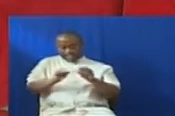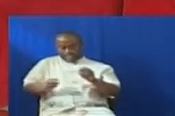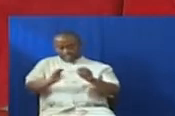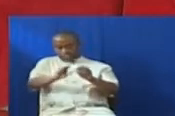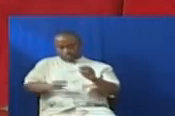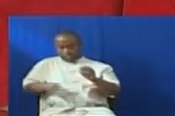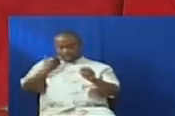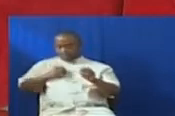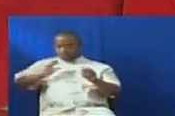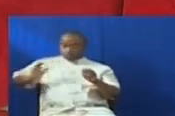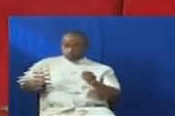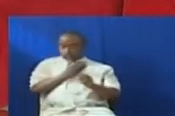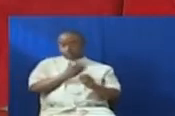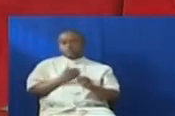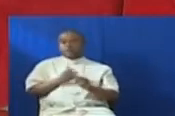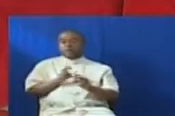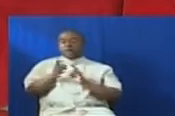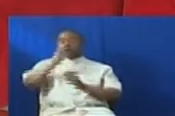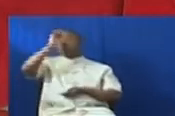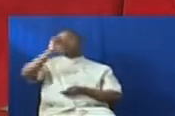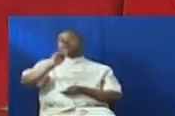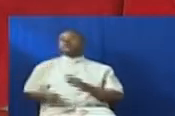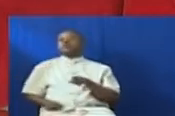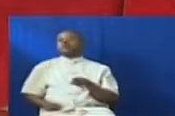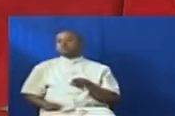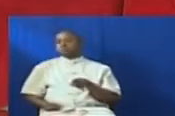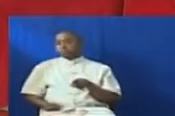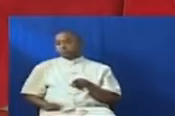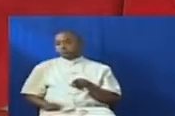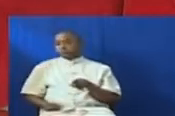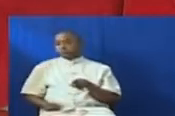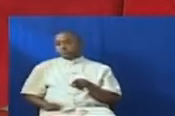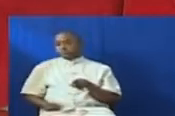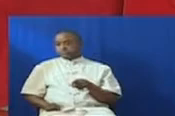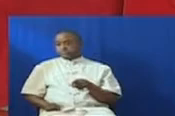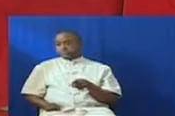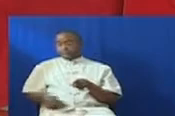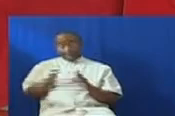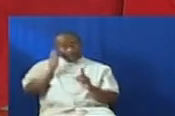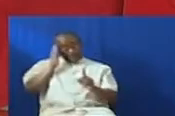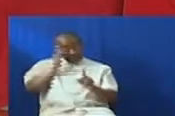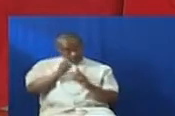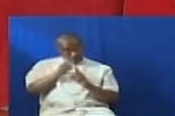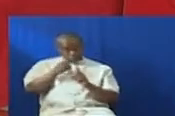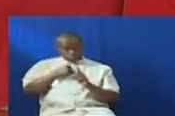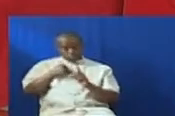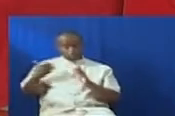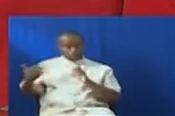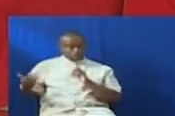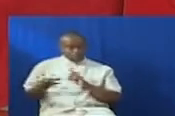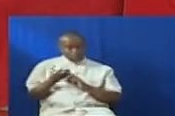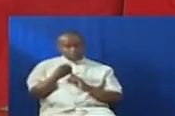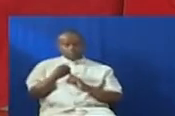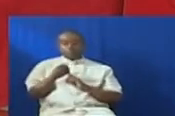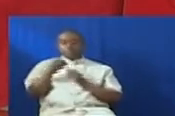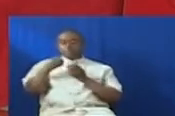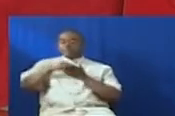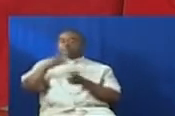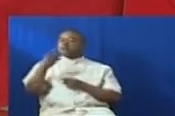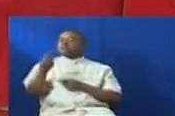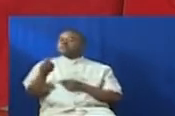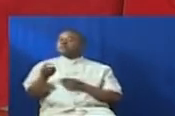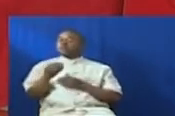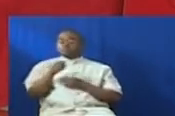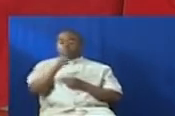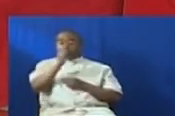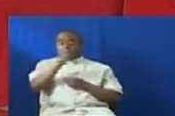kabisa, ili tuweze kupata value for money kwa hela zile hela ambazo wananchi wanalipa